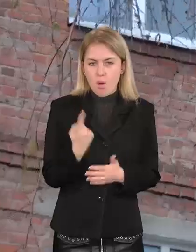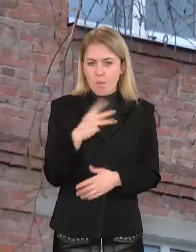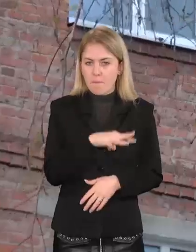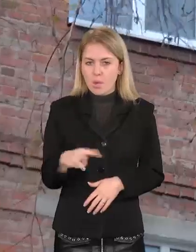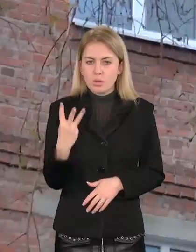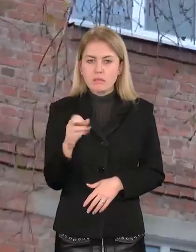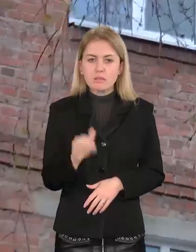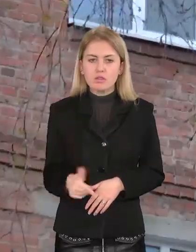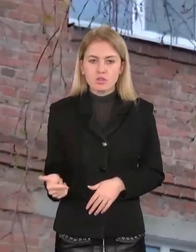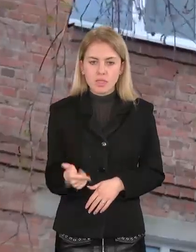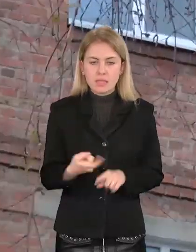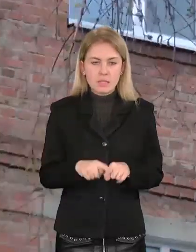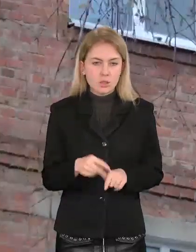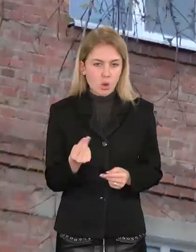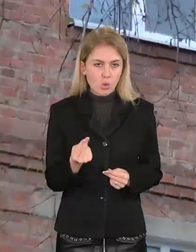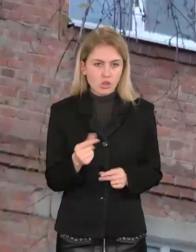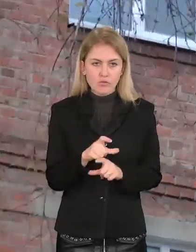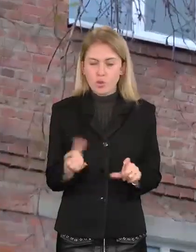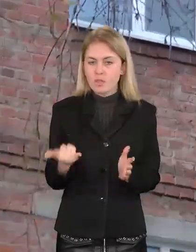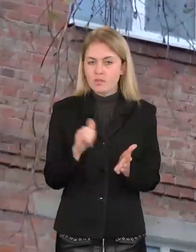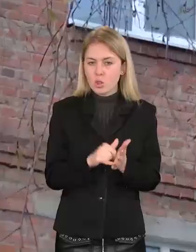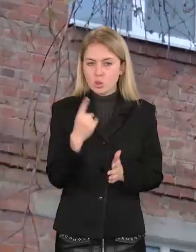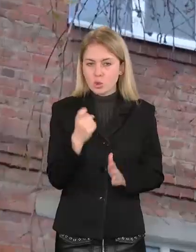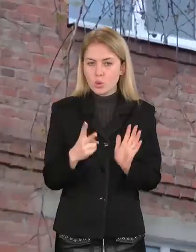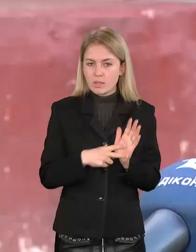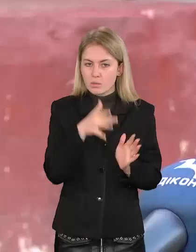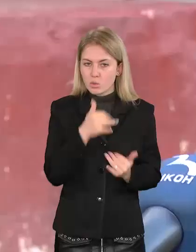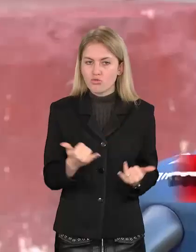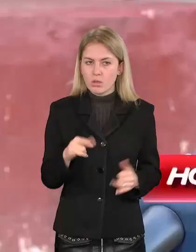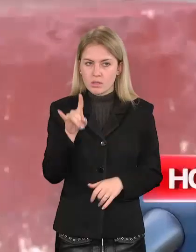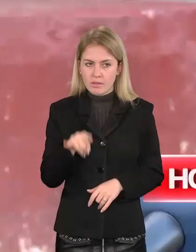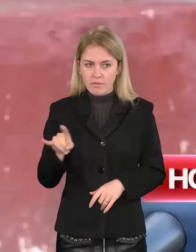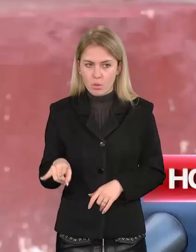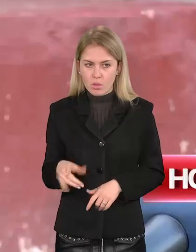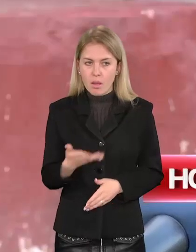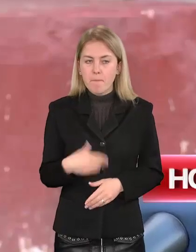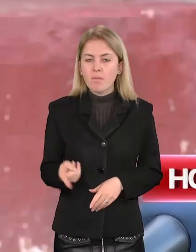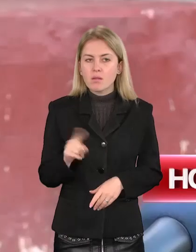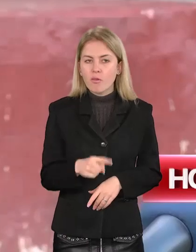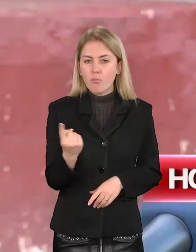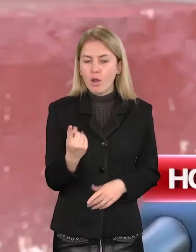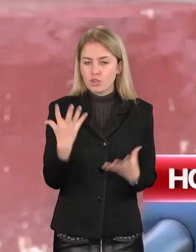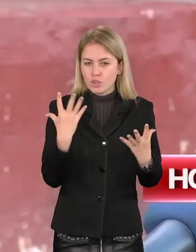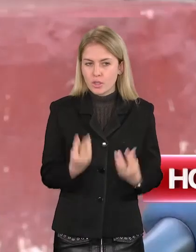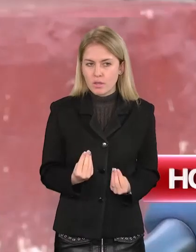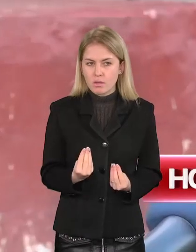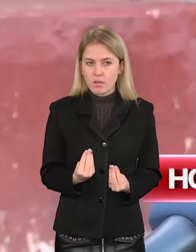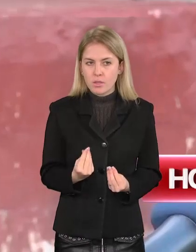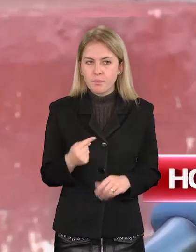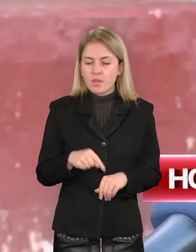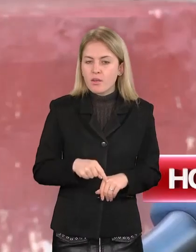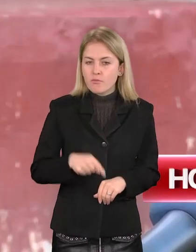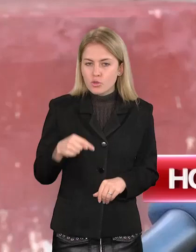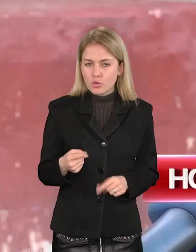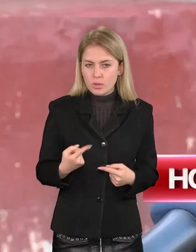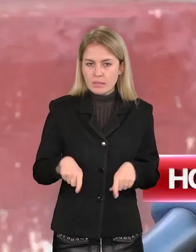1 300 000 гривень. За ці гроші у школі встановили 107 сучасних вікон. Ми вже навіть у перші дні відчули